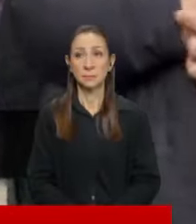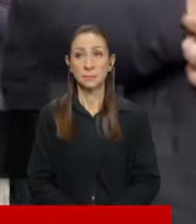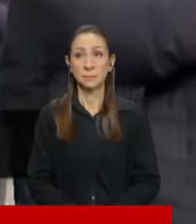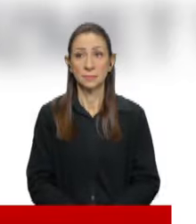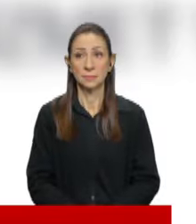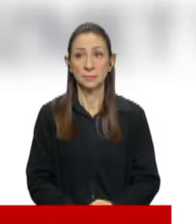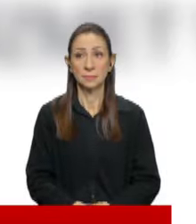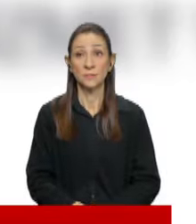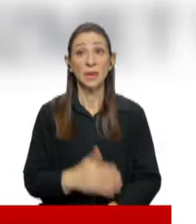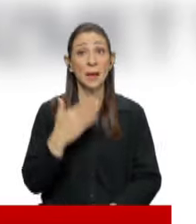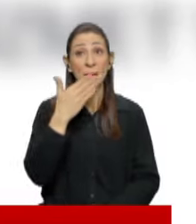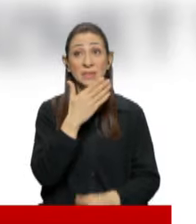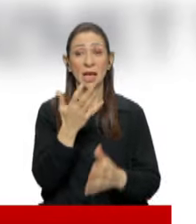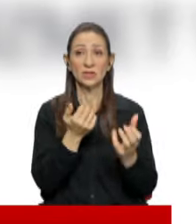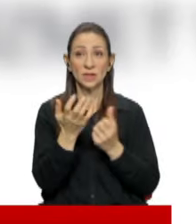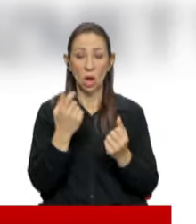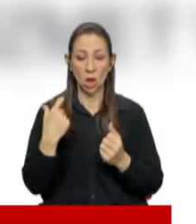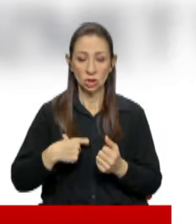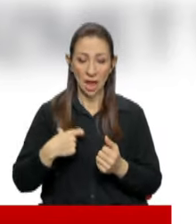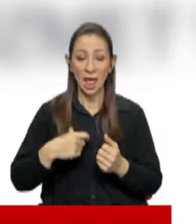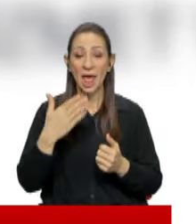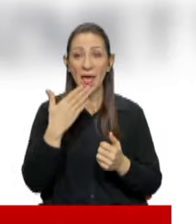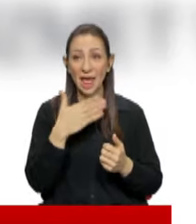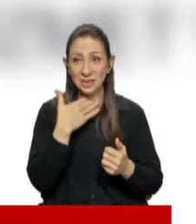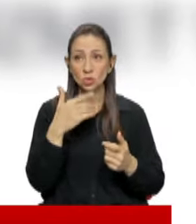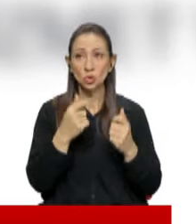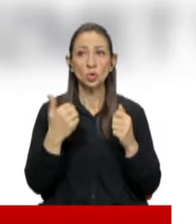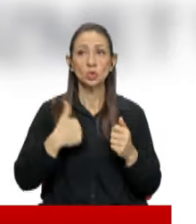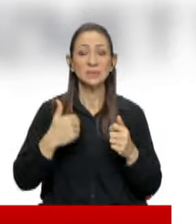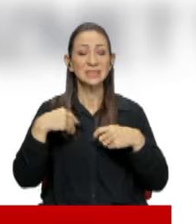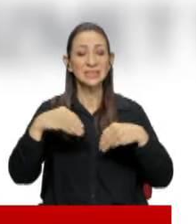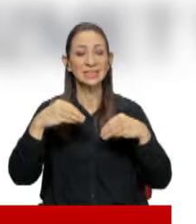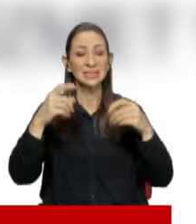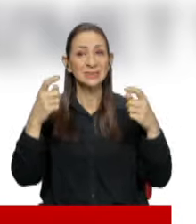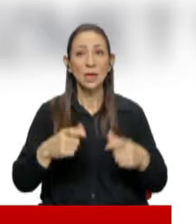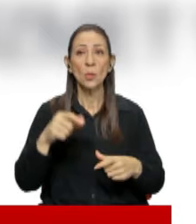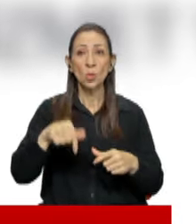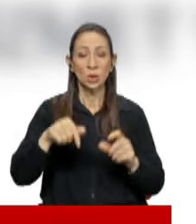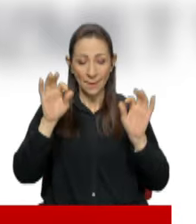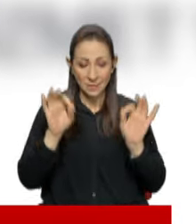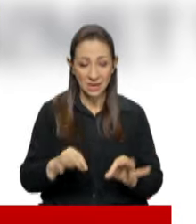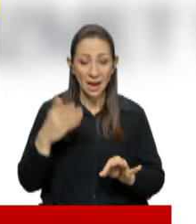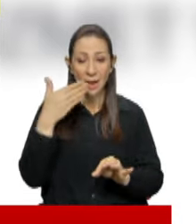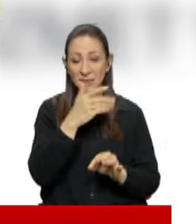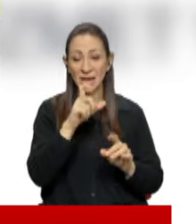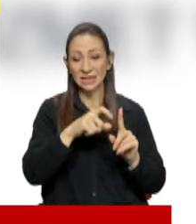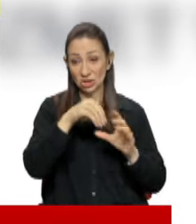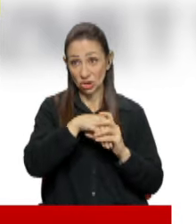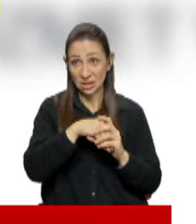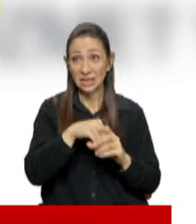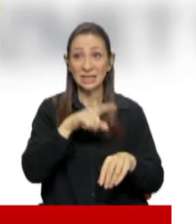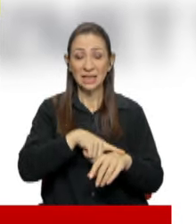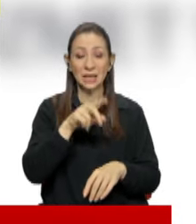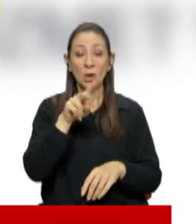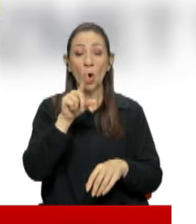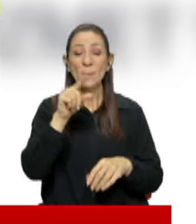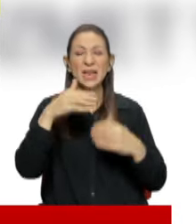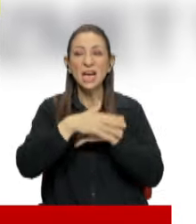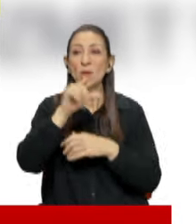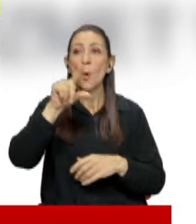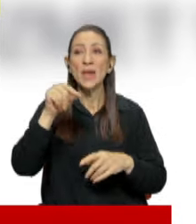bir tane şube. Ramazan alışverişlerinize özel et ve süt kurumu satış mağazalarımız bugünden itibaren Ramazan ayı için saat 23'e